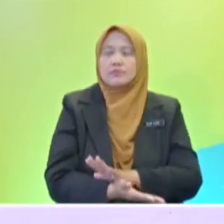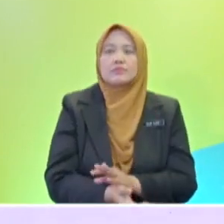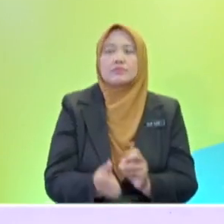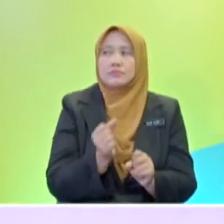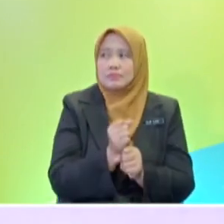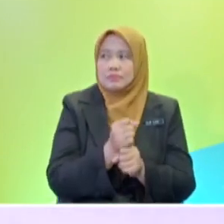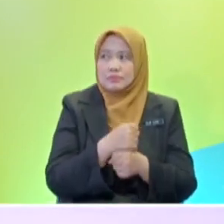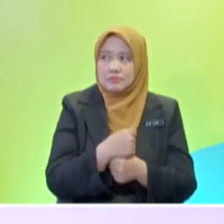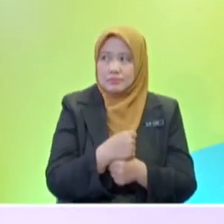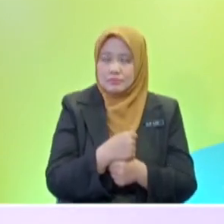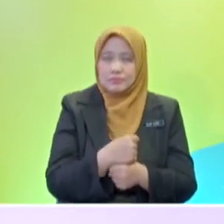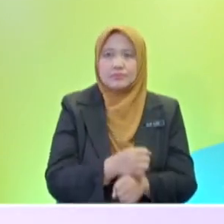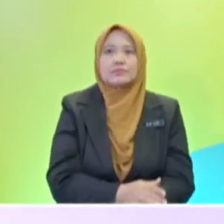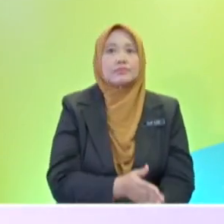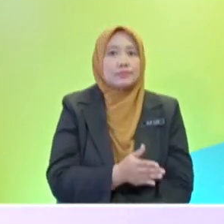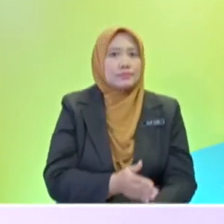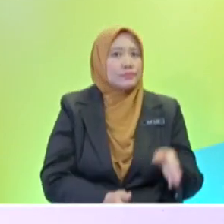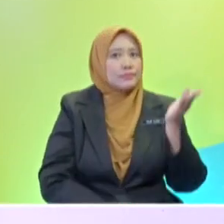iya oke